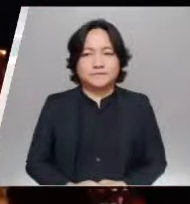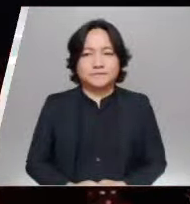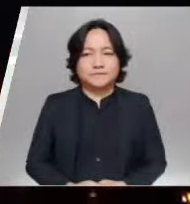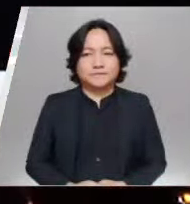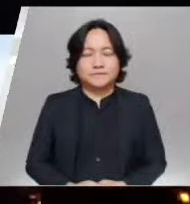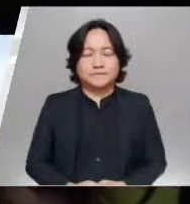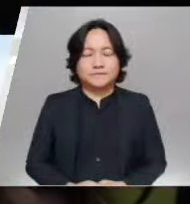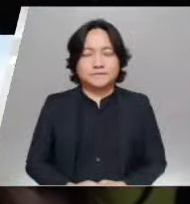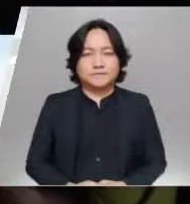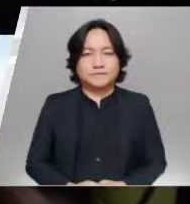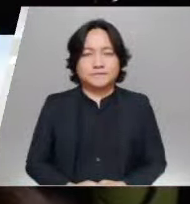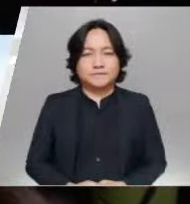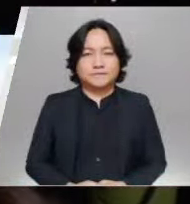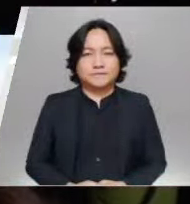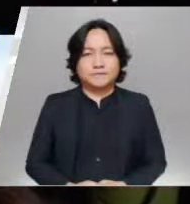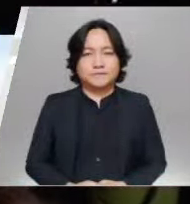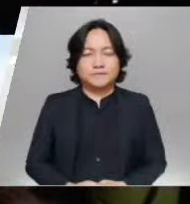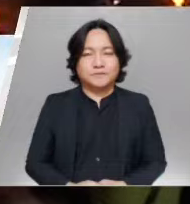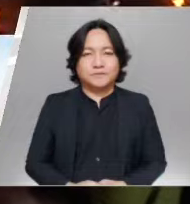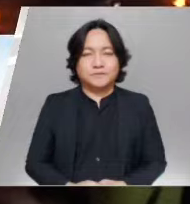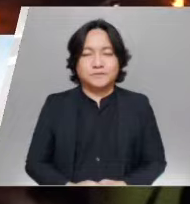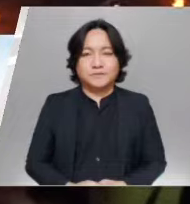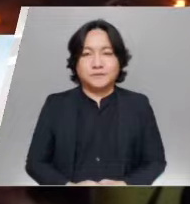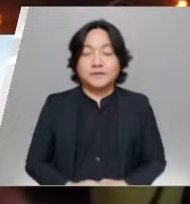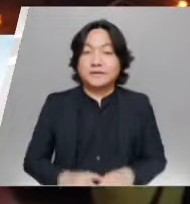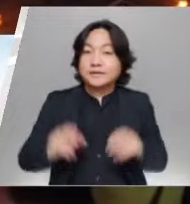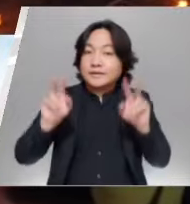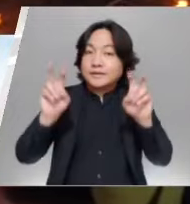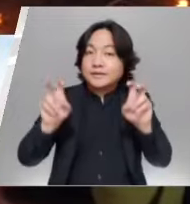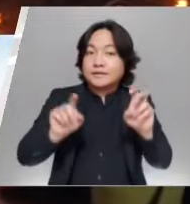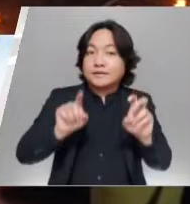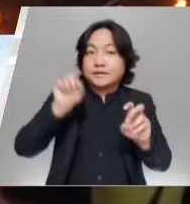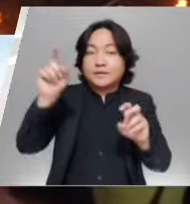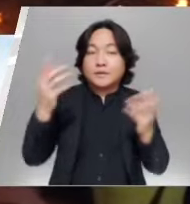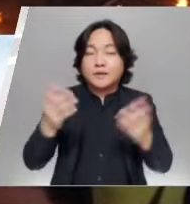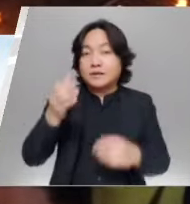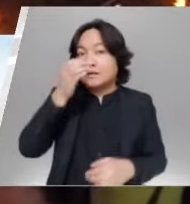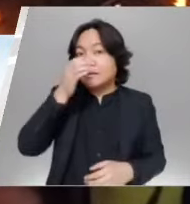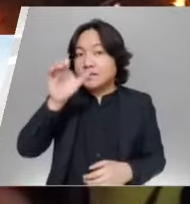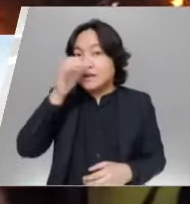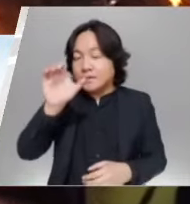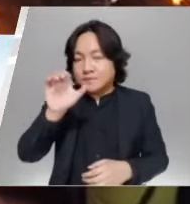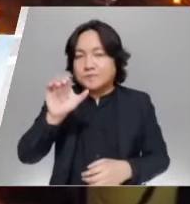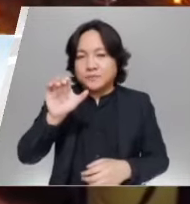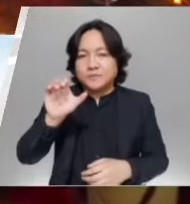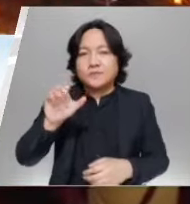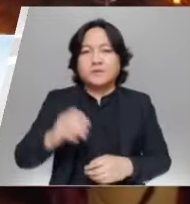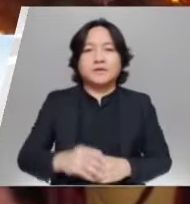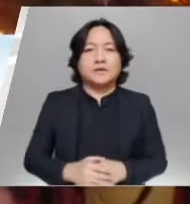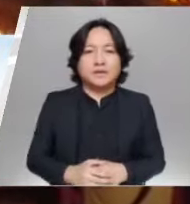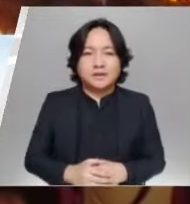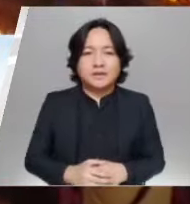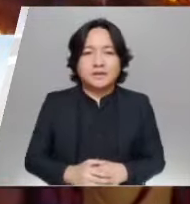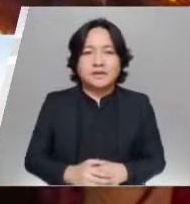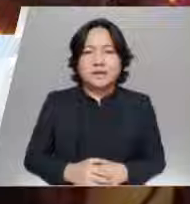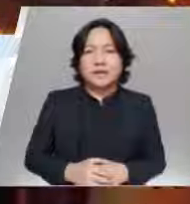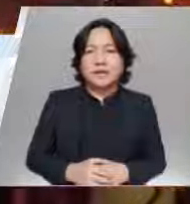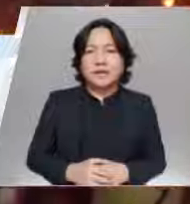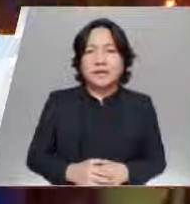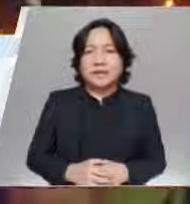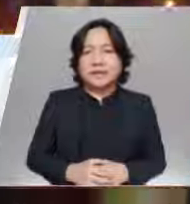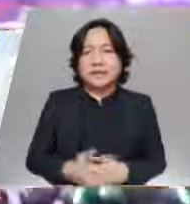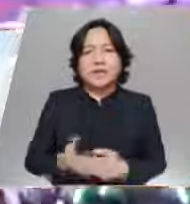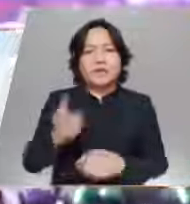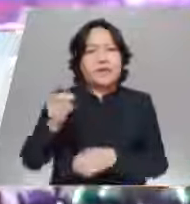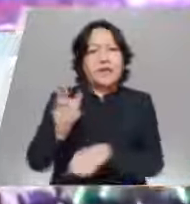Enchanted Christmas naman ang tema sa Naga City sa Cebu. Bida ang giant Christmas tree na sinamahan